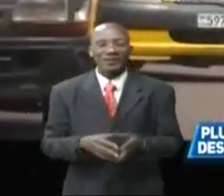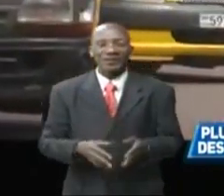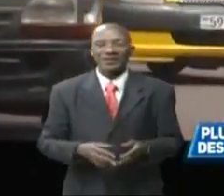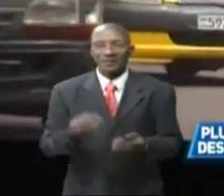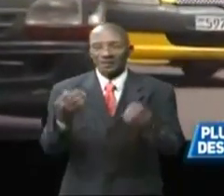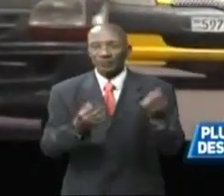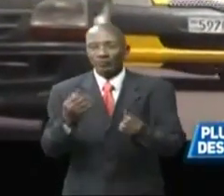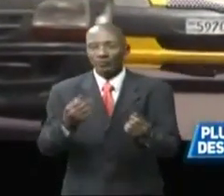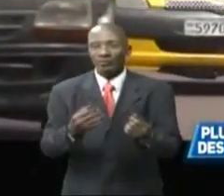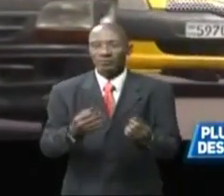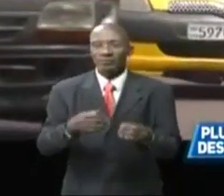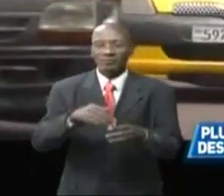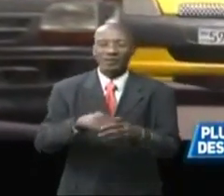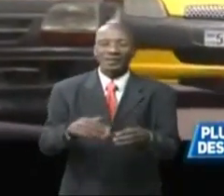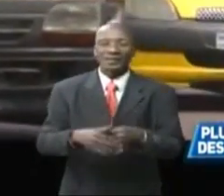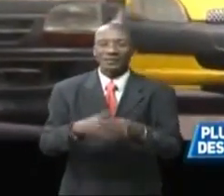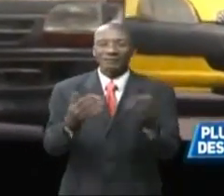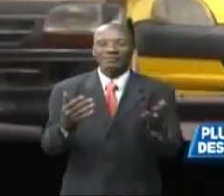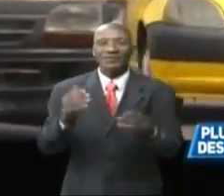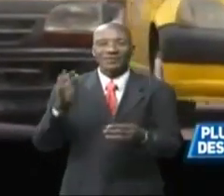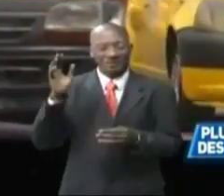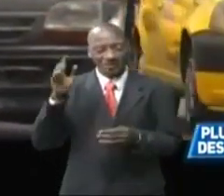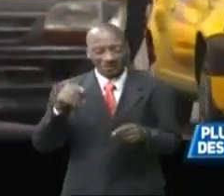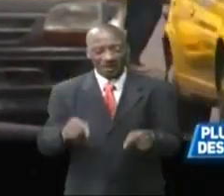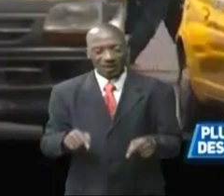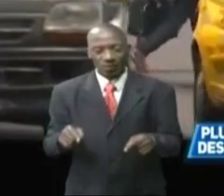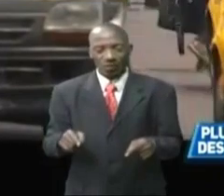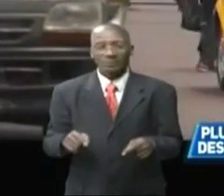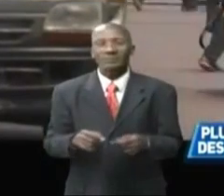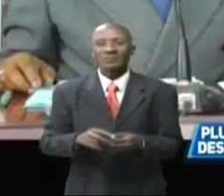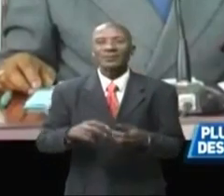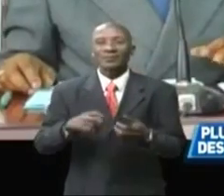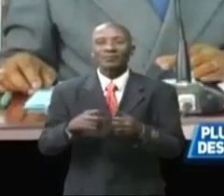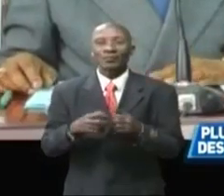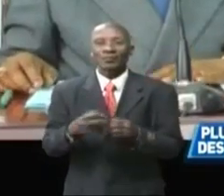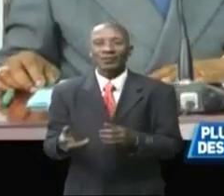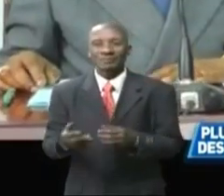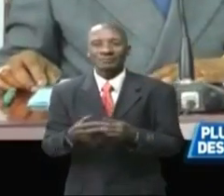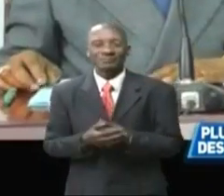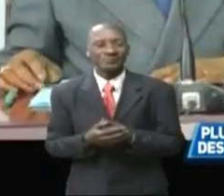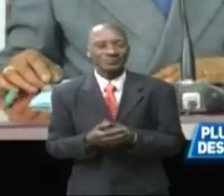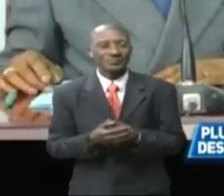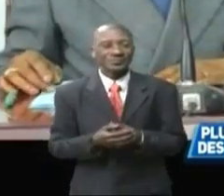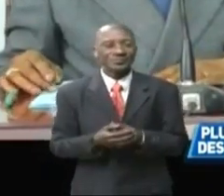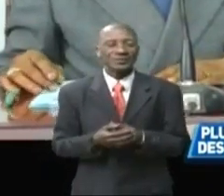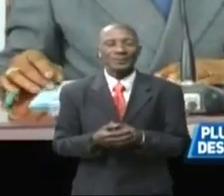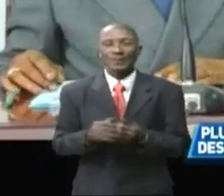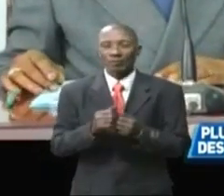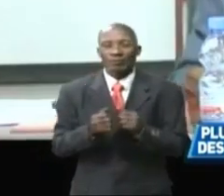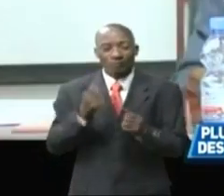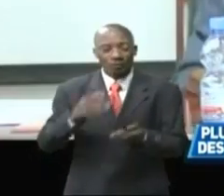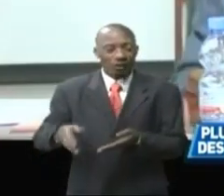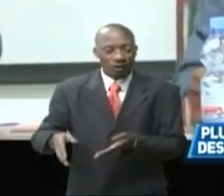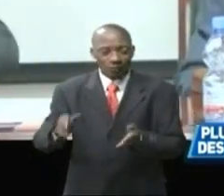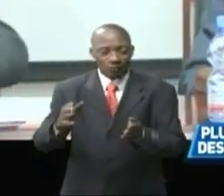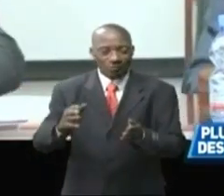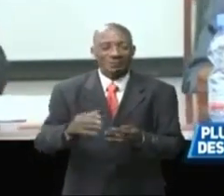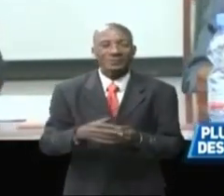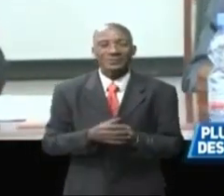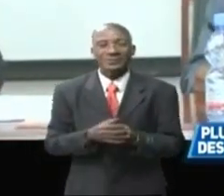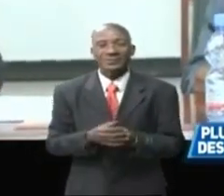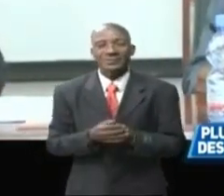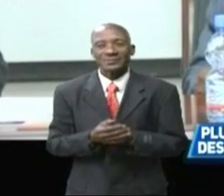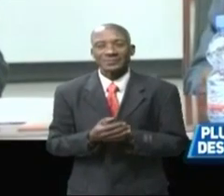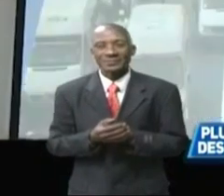cœur d'un projet qui date depuis 2019. Ce projet de renforcement de capacité pour la mise en